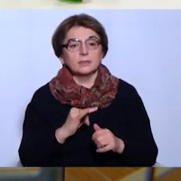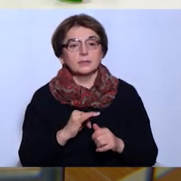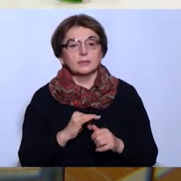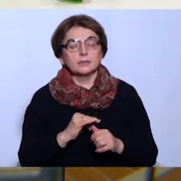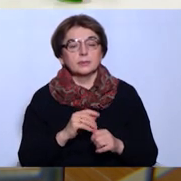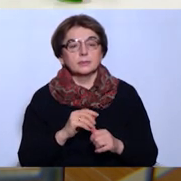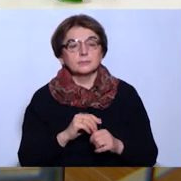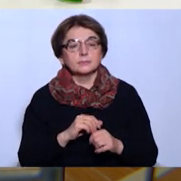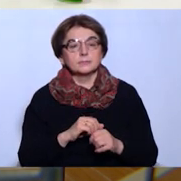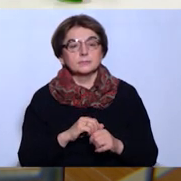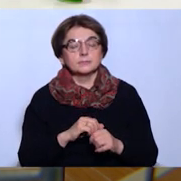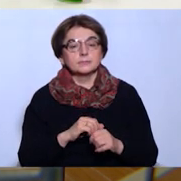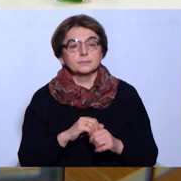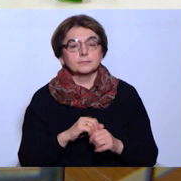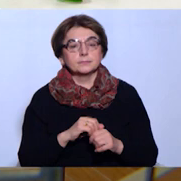ეთანი,